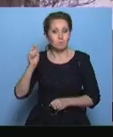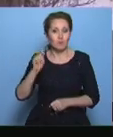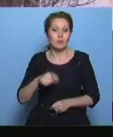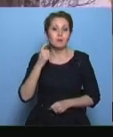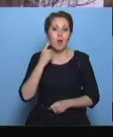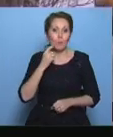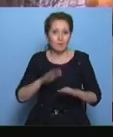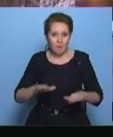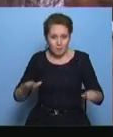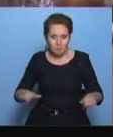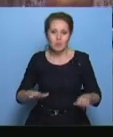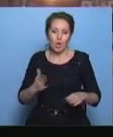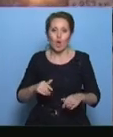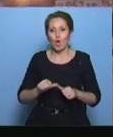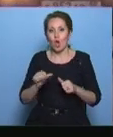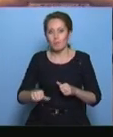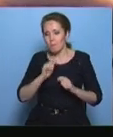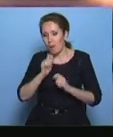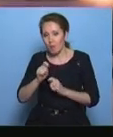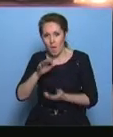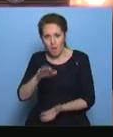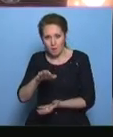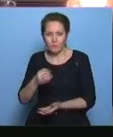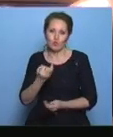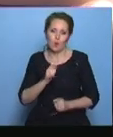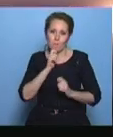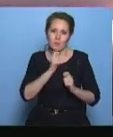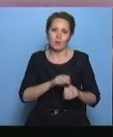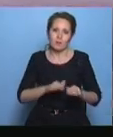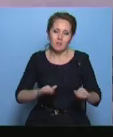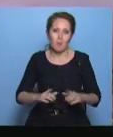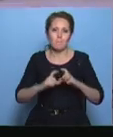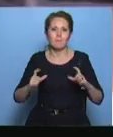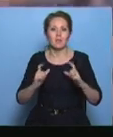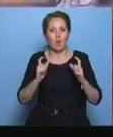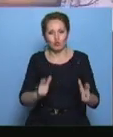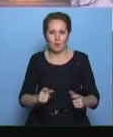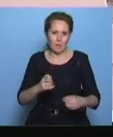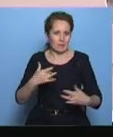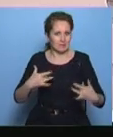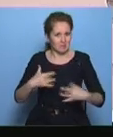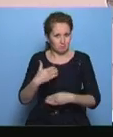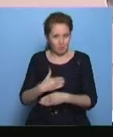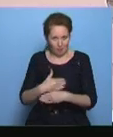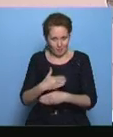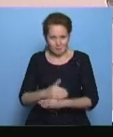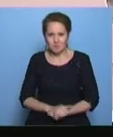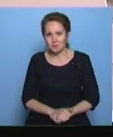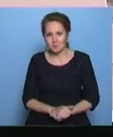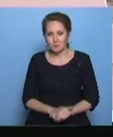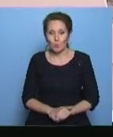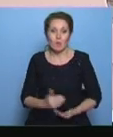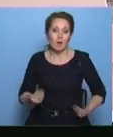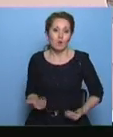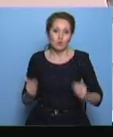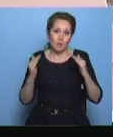Кроме подарков и полезных советов, они и его помощники подарили детям приглашение на спектакль. Жилье для